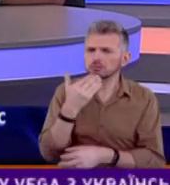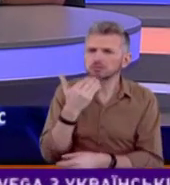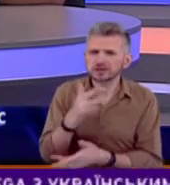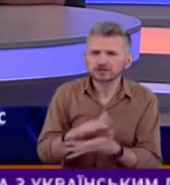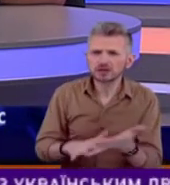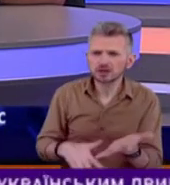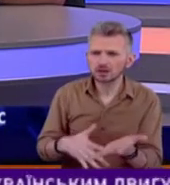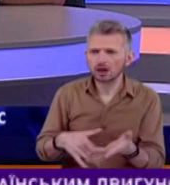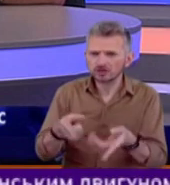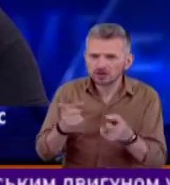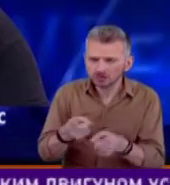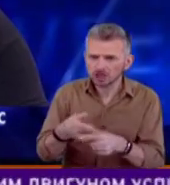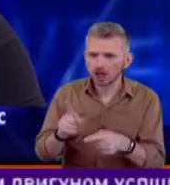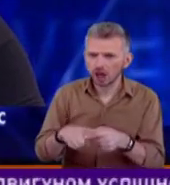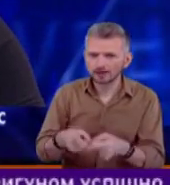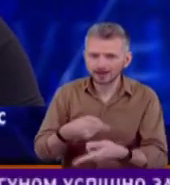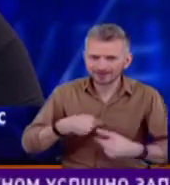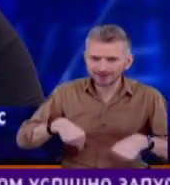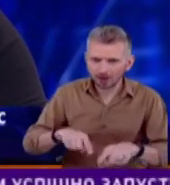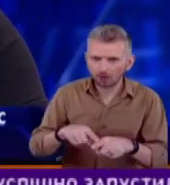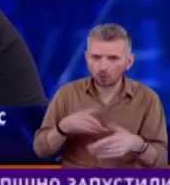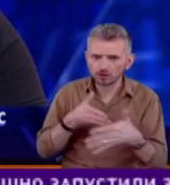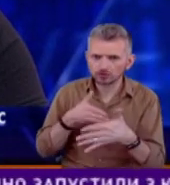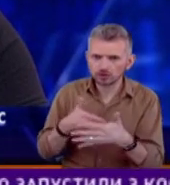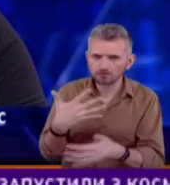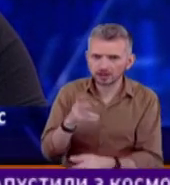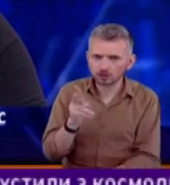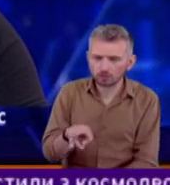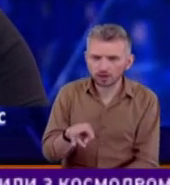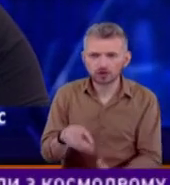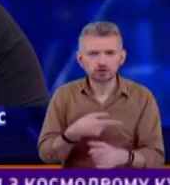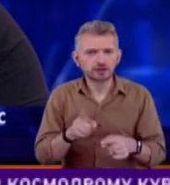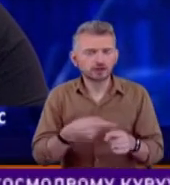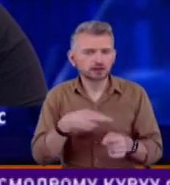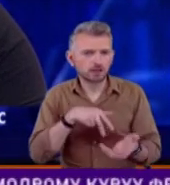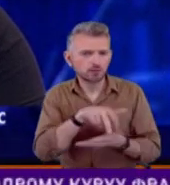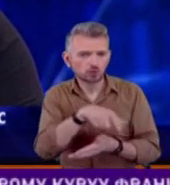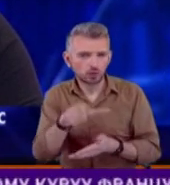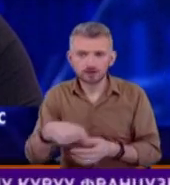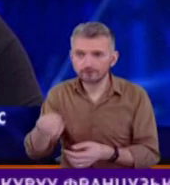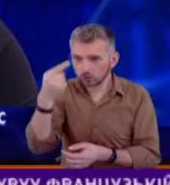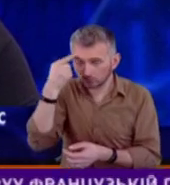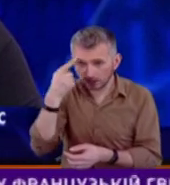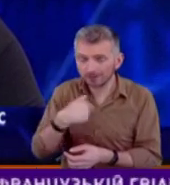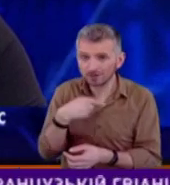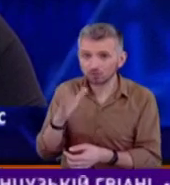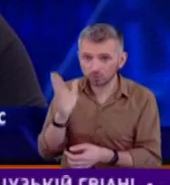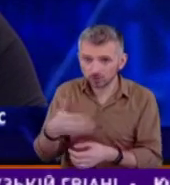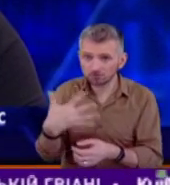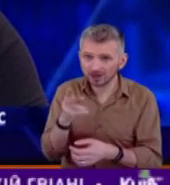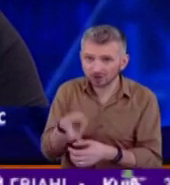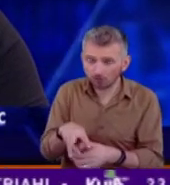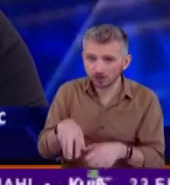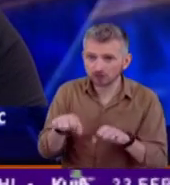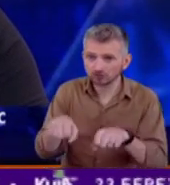извините, пожалуйста, действительно, это типа нам ограничение 50 км в час. Это для пешеходов. Вы что, думаете, что мы будем ездить 50 км в час?